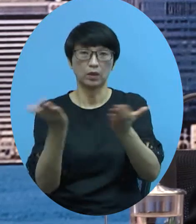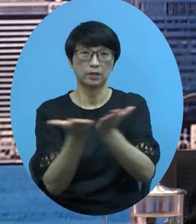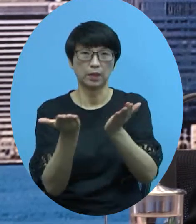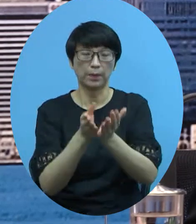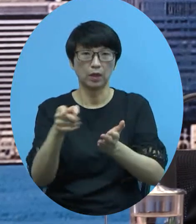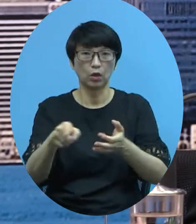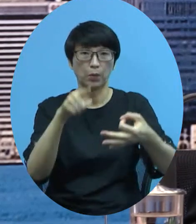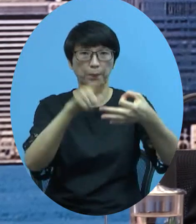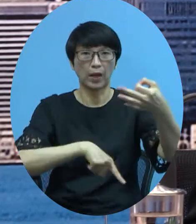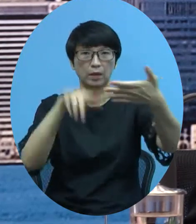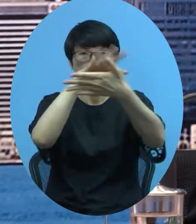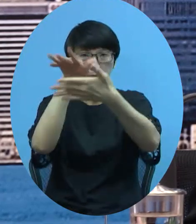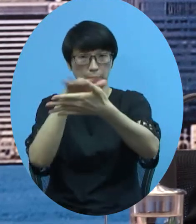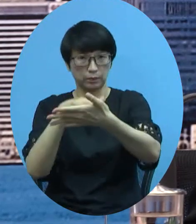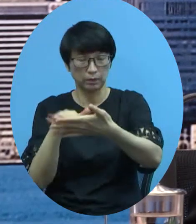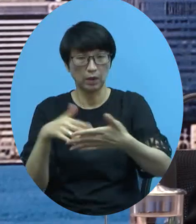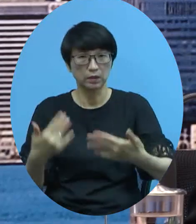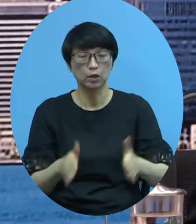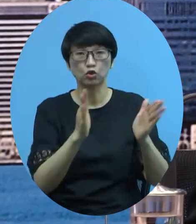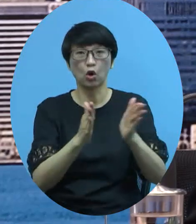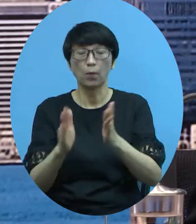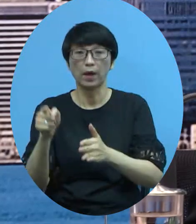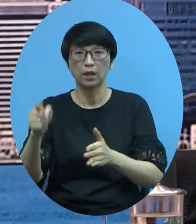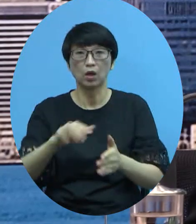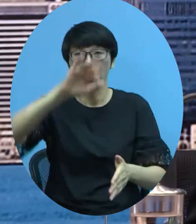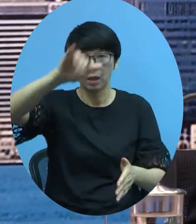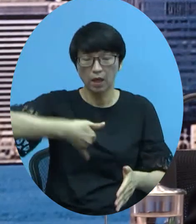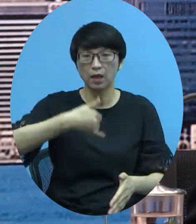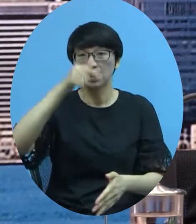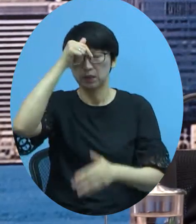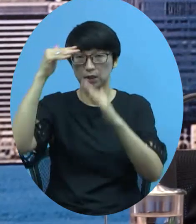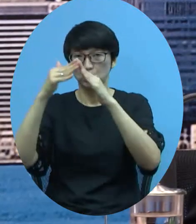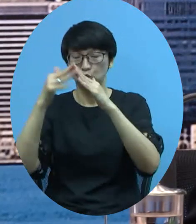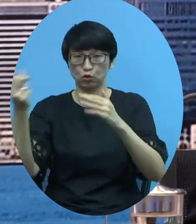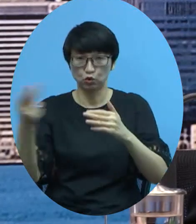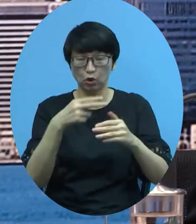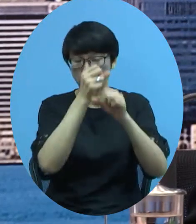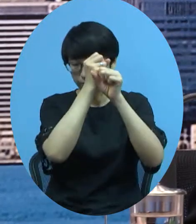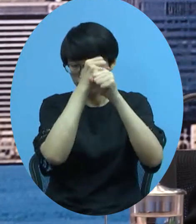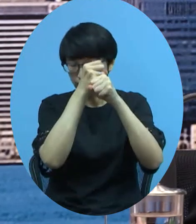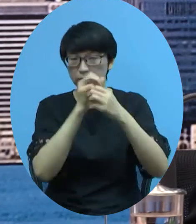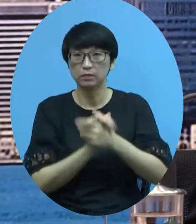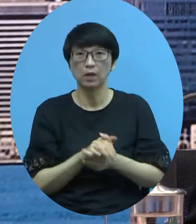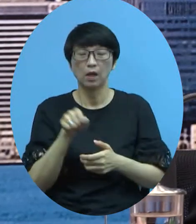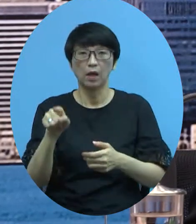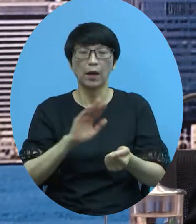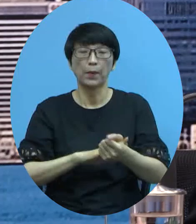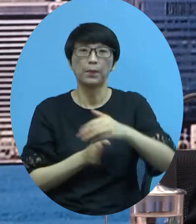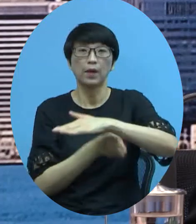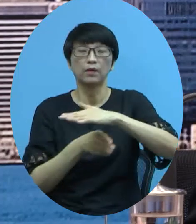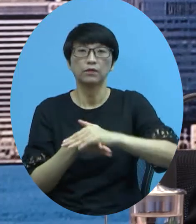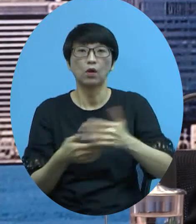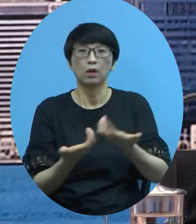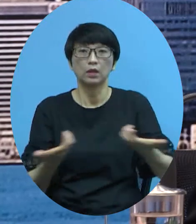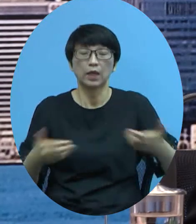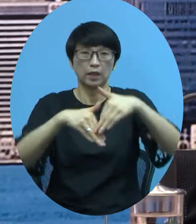名單，之後咧再安排翻佢入嚟醫院做測試。 而在有關病房接受隔離的